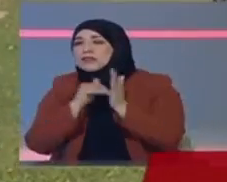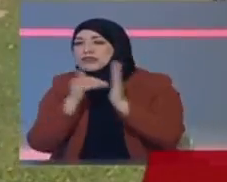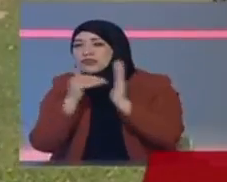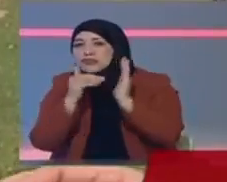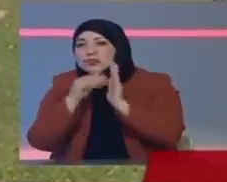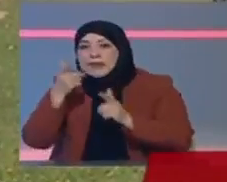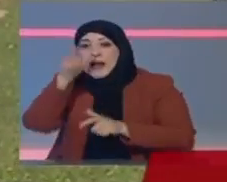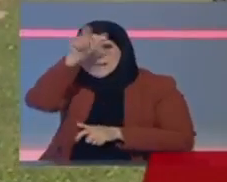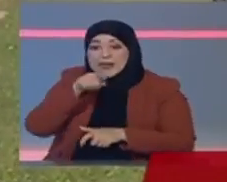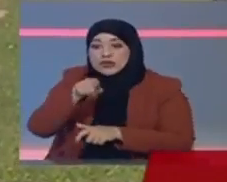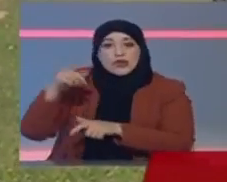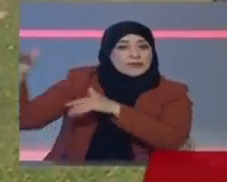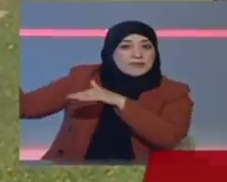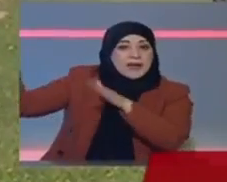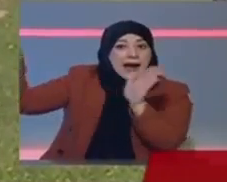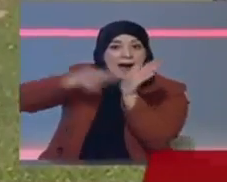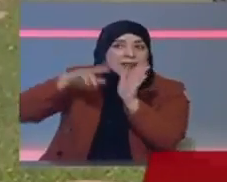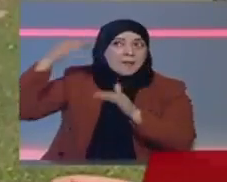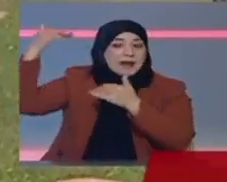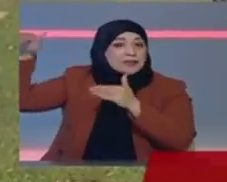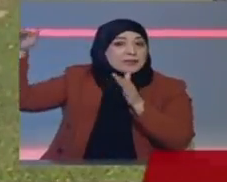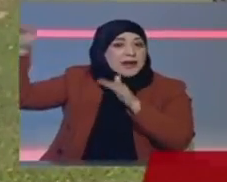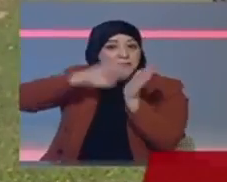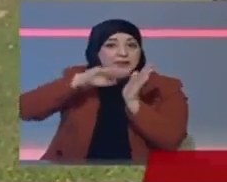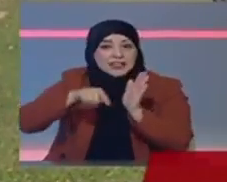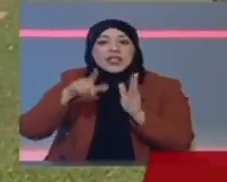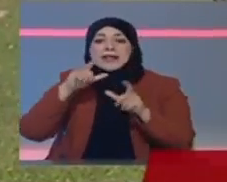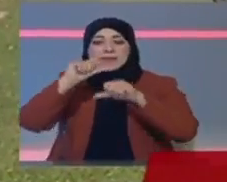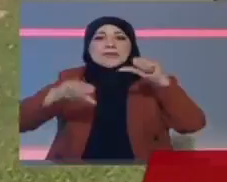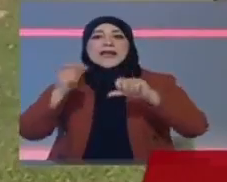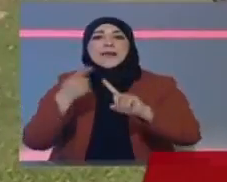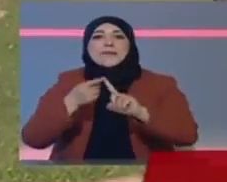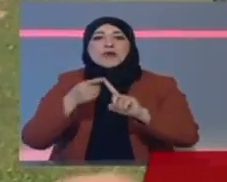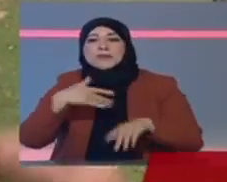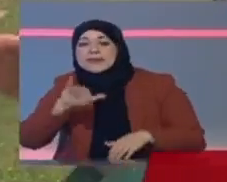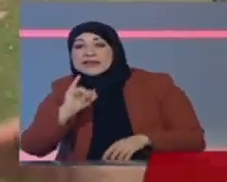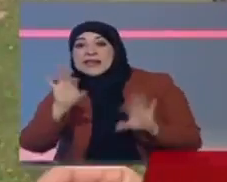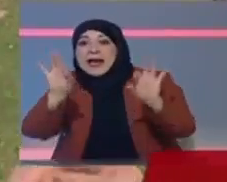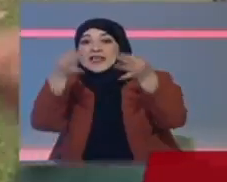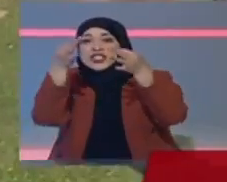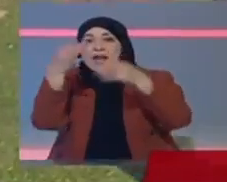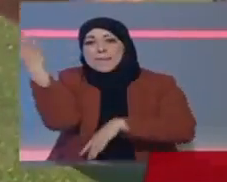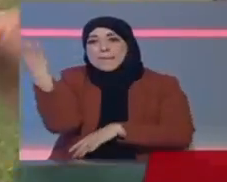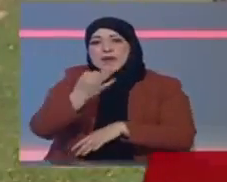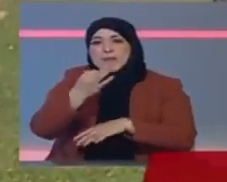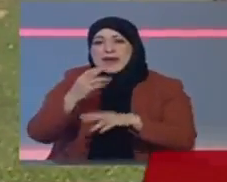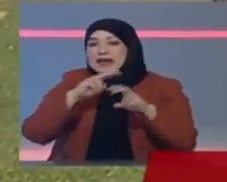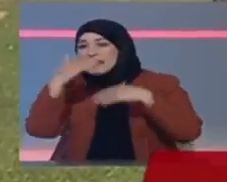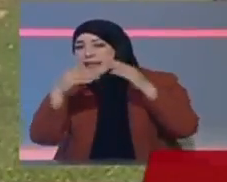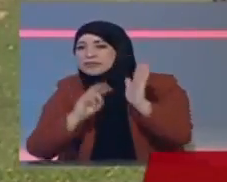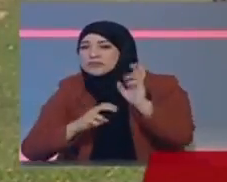واحد عنده عرض ما كان عشره في المائه من عشره في المائه اللي بدينا توسعات بتطلع شو في مساعدات